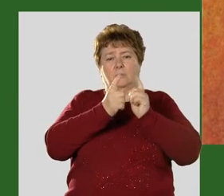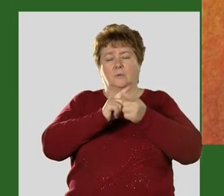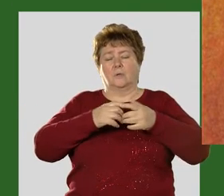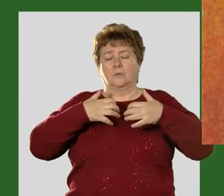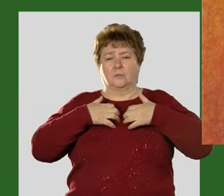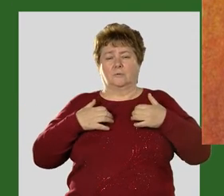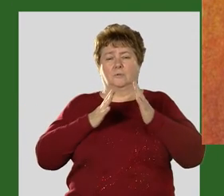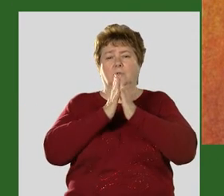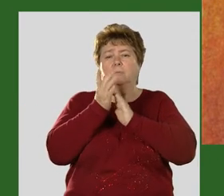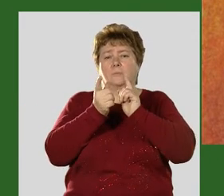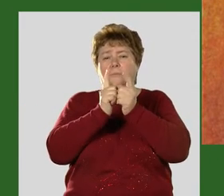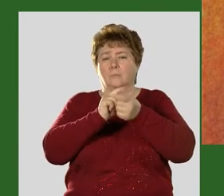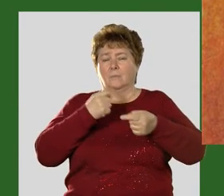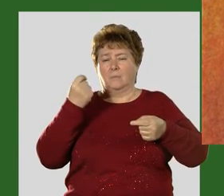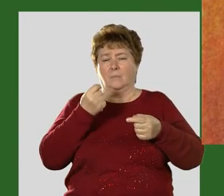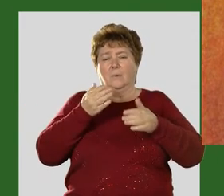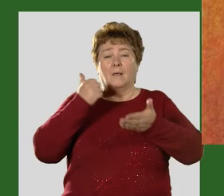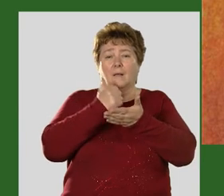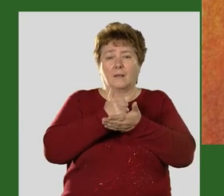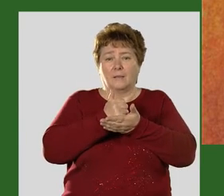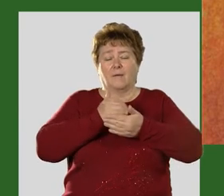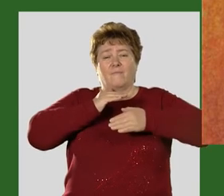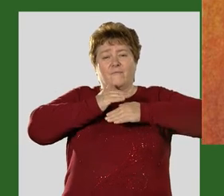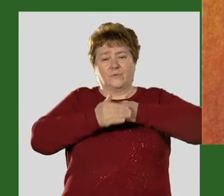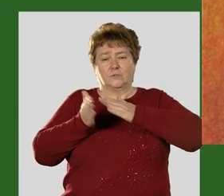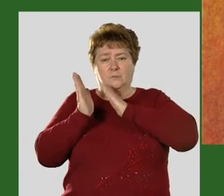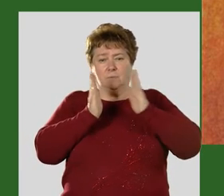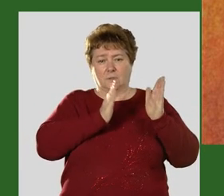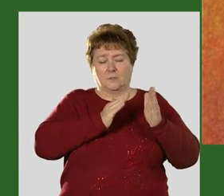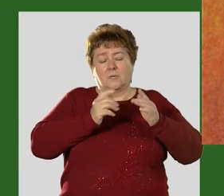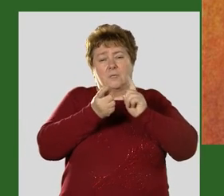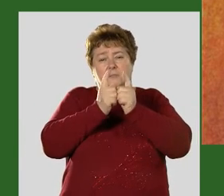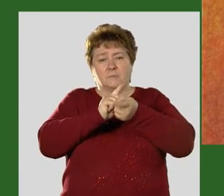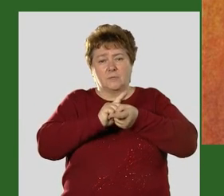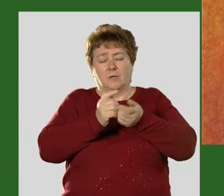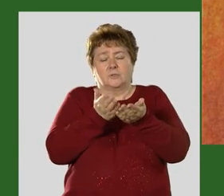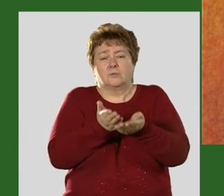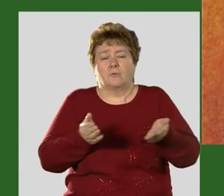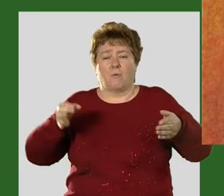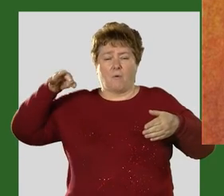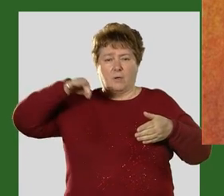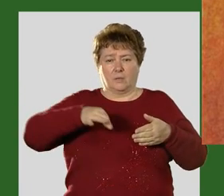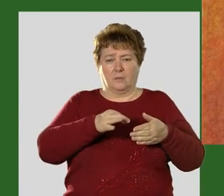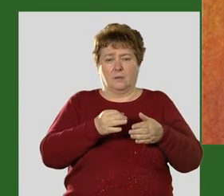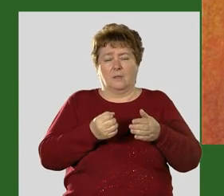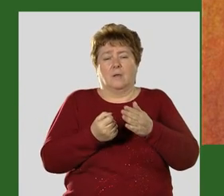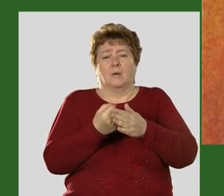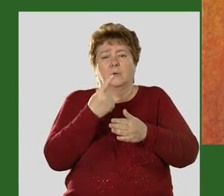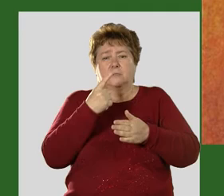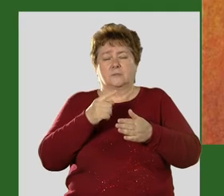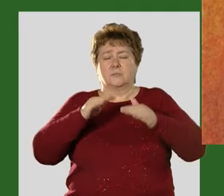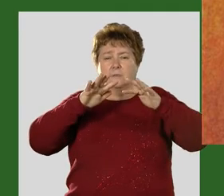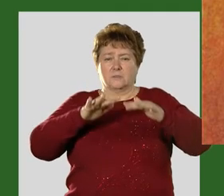растения мало изменяют рельеф дна. Главный внешний процесс, изменяющий дно океана,